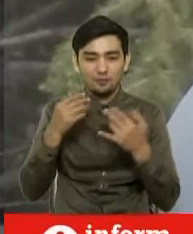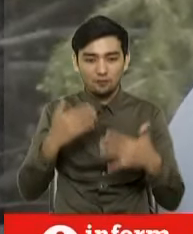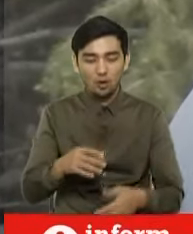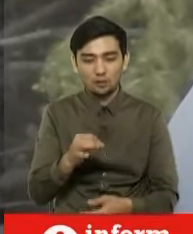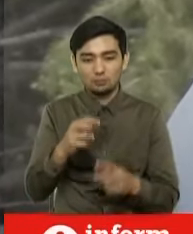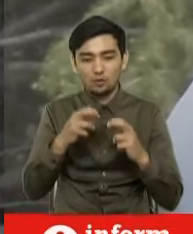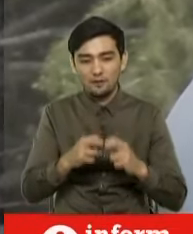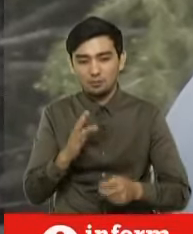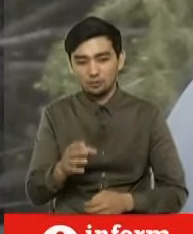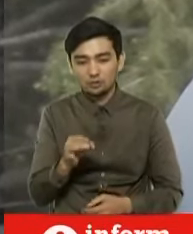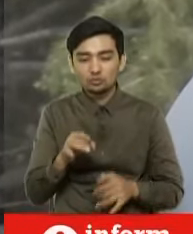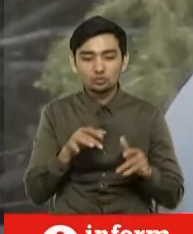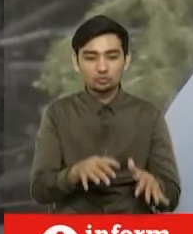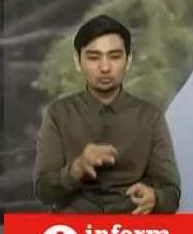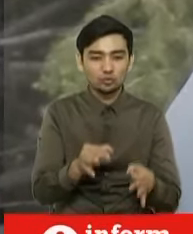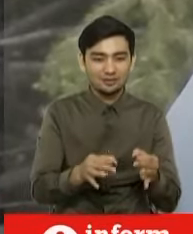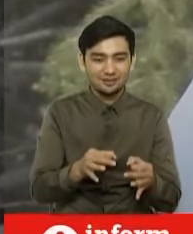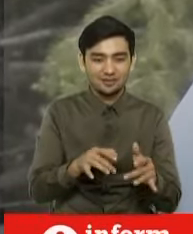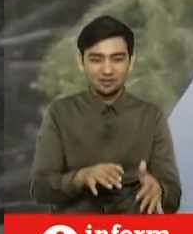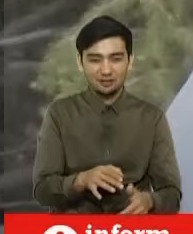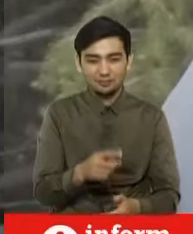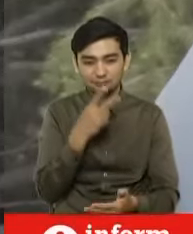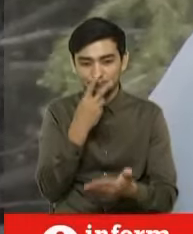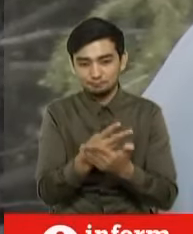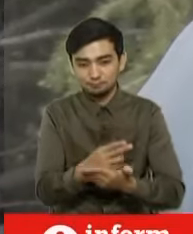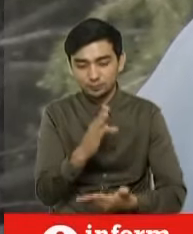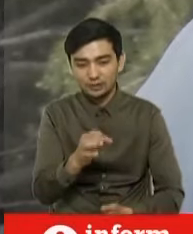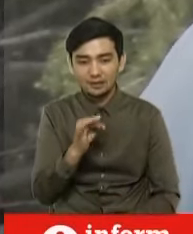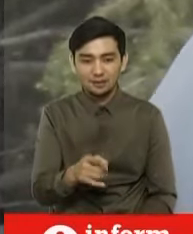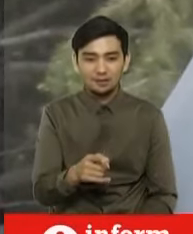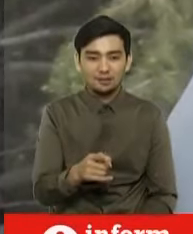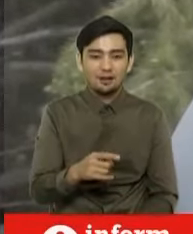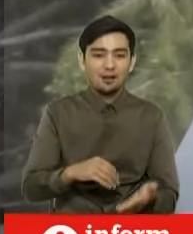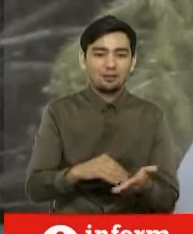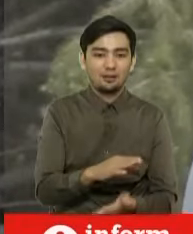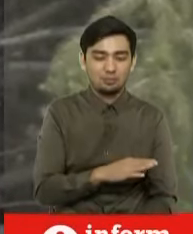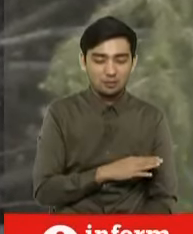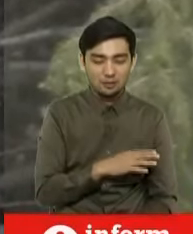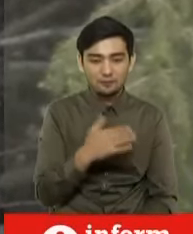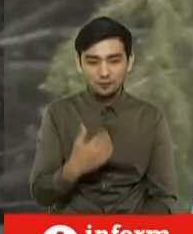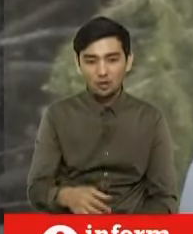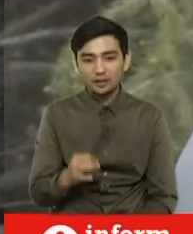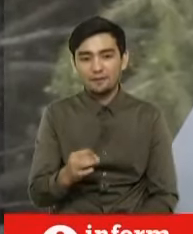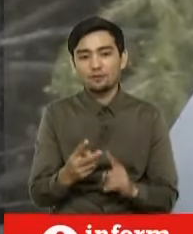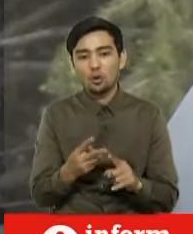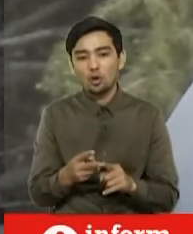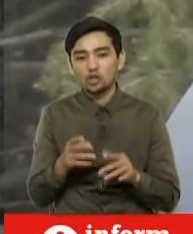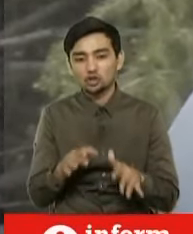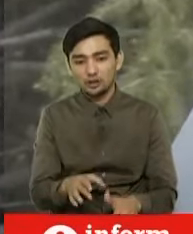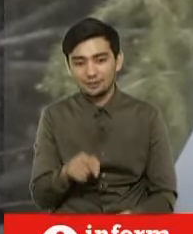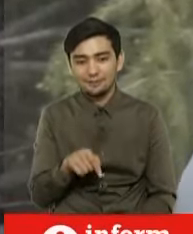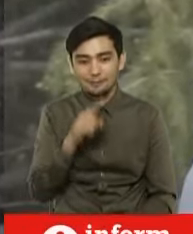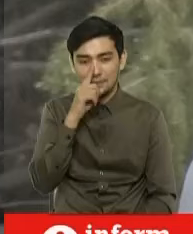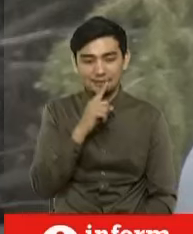Бірінші соттың шешімі бойынша апелляциялық шағым қаралып, оларға қанағаттандырудан бас тартылды. Және де келесі екінші шешім бойынша осы